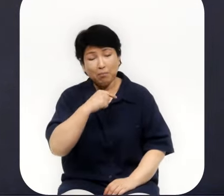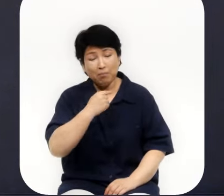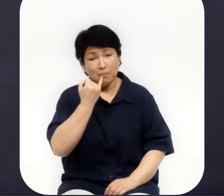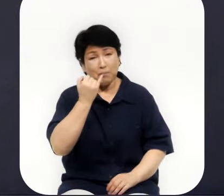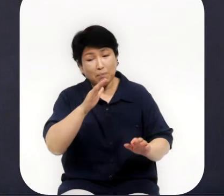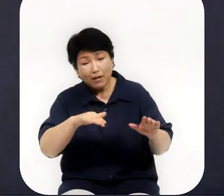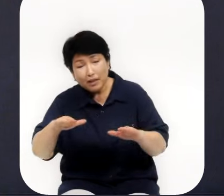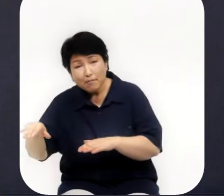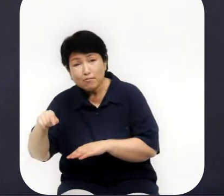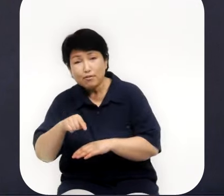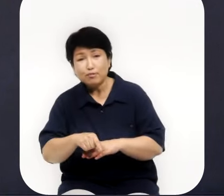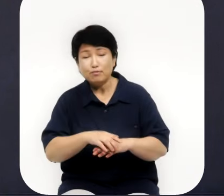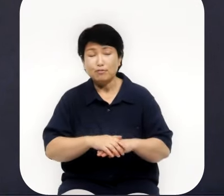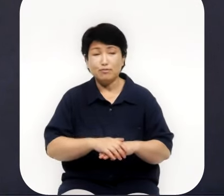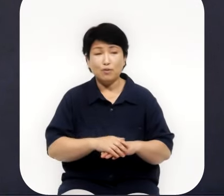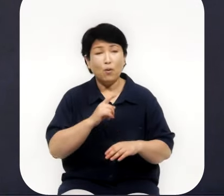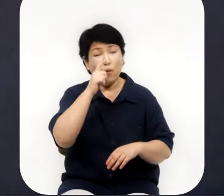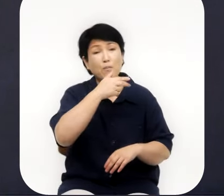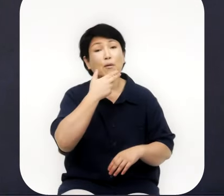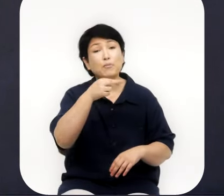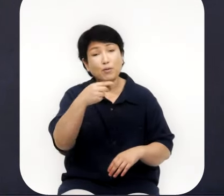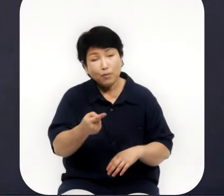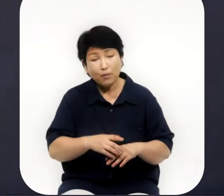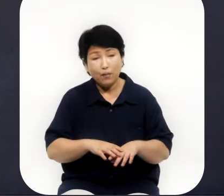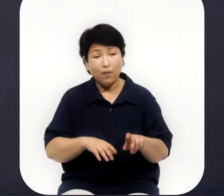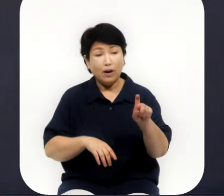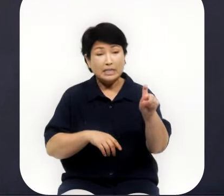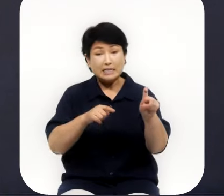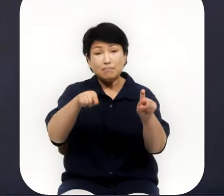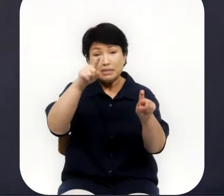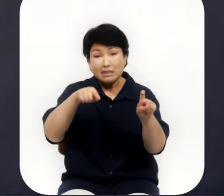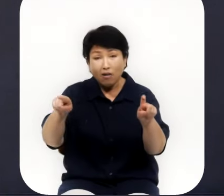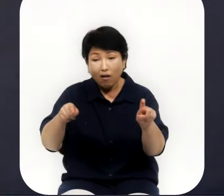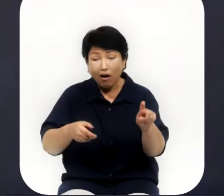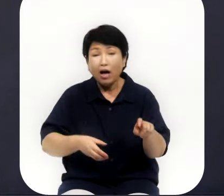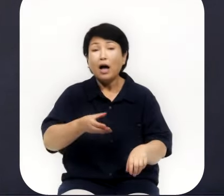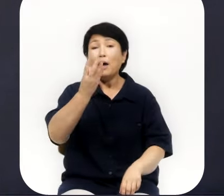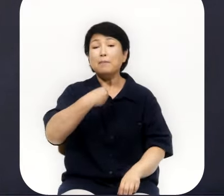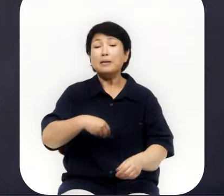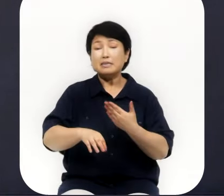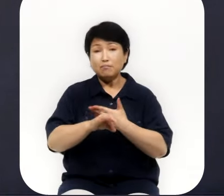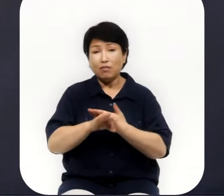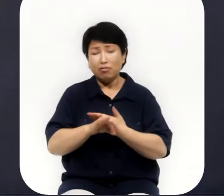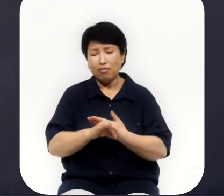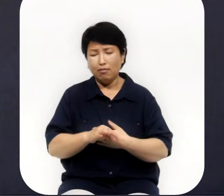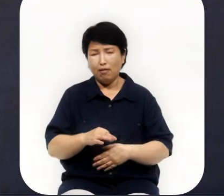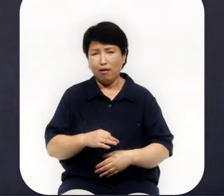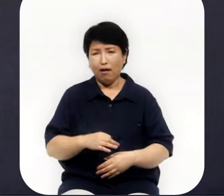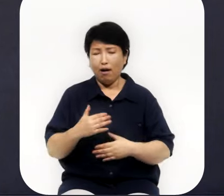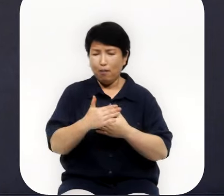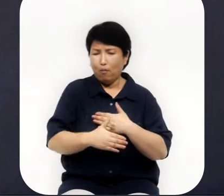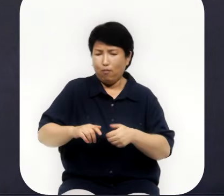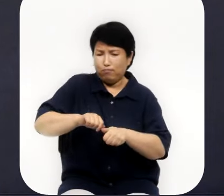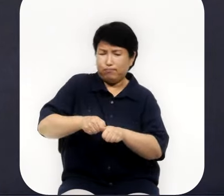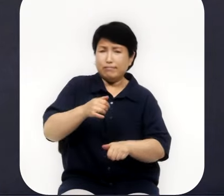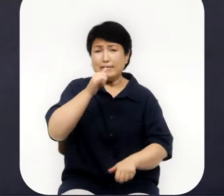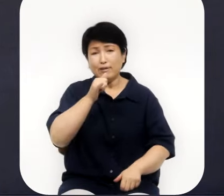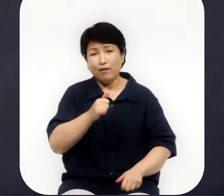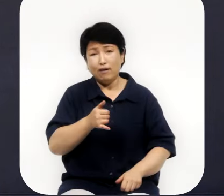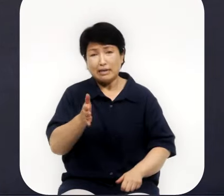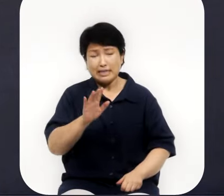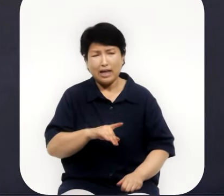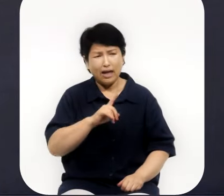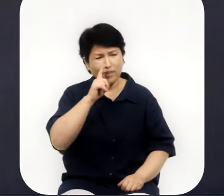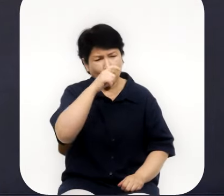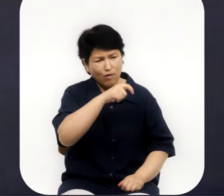바닷물을 방사능이 오염 안 돼도 10리터 먹으면 소금을 먹으면 큰일인데 오염된 거를 10리터 먹어도 괜찮다